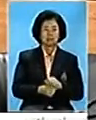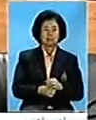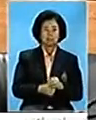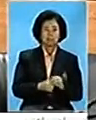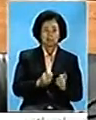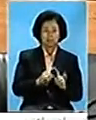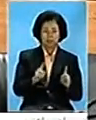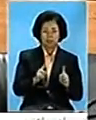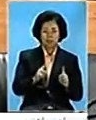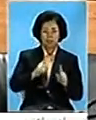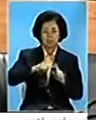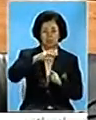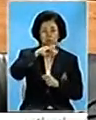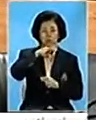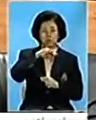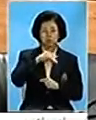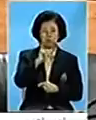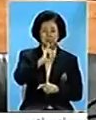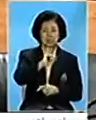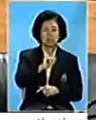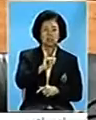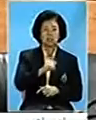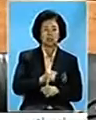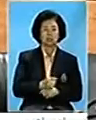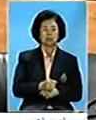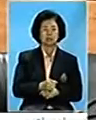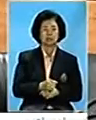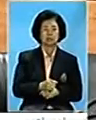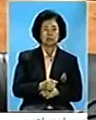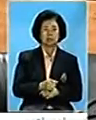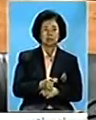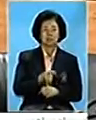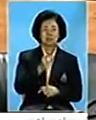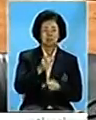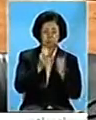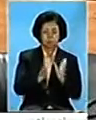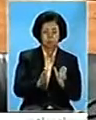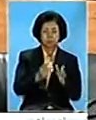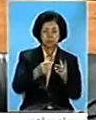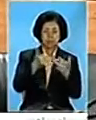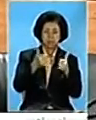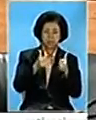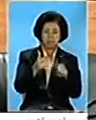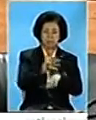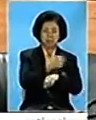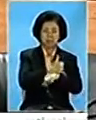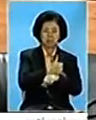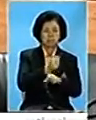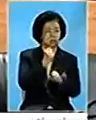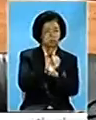แต่สิ่งที่มันสกปรกสิ่งที่ไม่ดีเนี่ยมันคือคนที่มาเล่นการเมืองและมีพฤติกรรมที่ไม่ดี